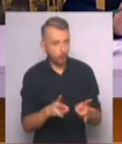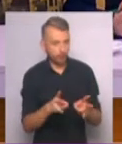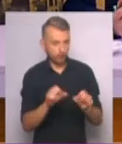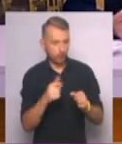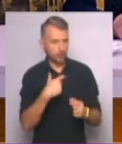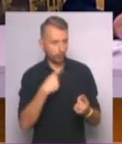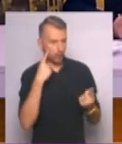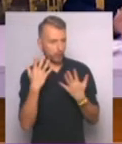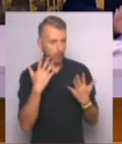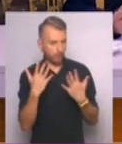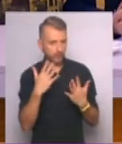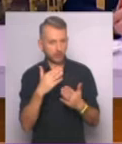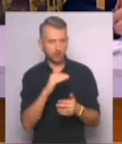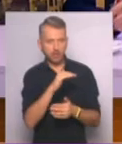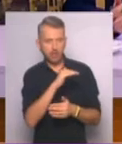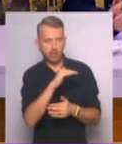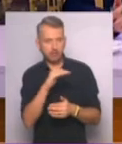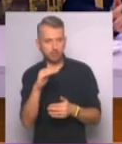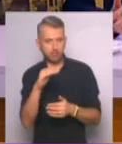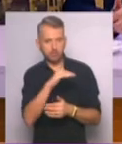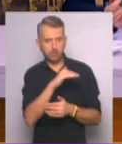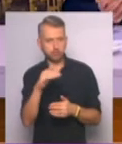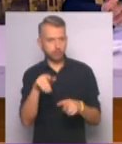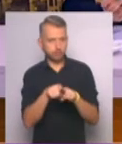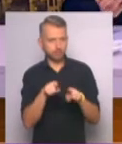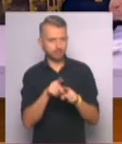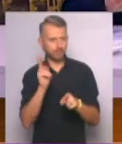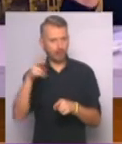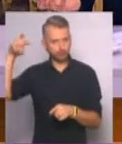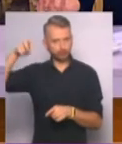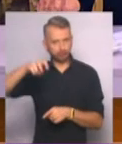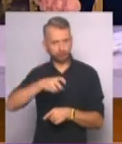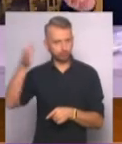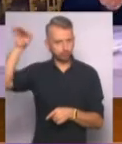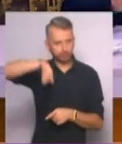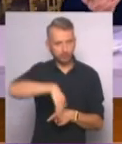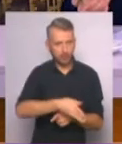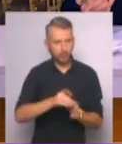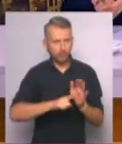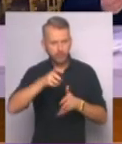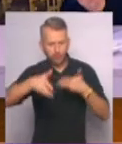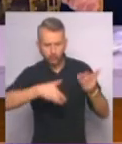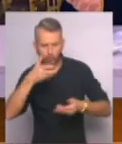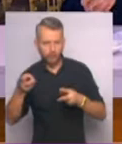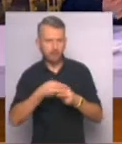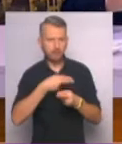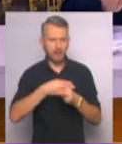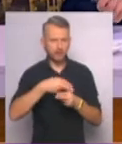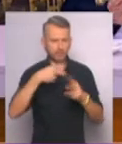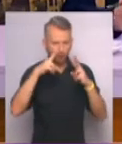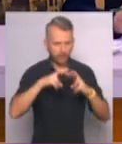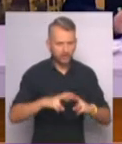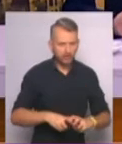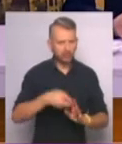собі уявити рівень стрімкої гірськолижної траси, почати розкопувати без жодних досліджень, геодезії, без